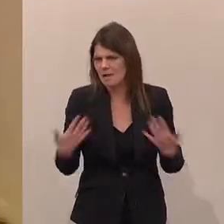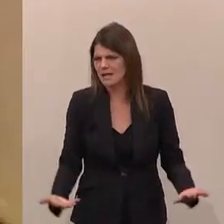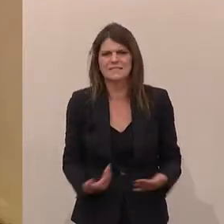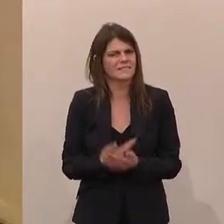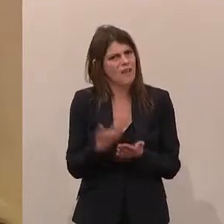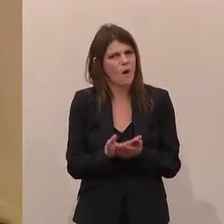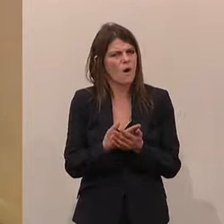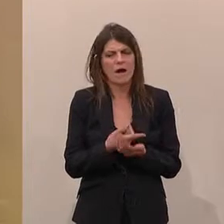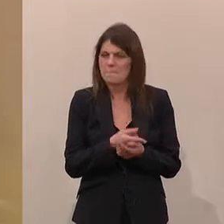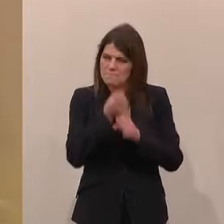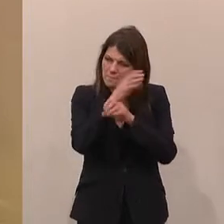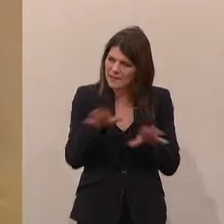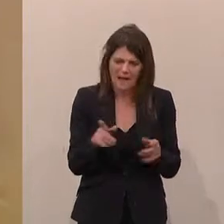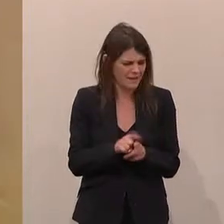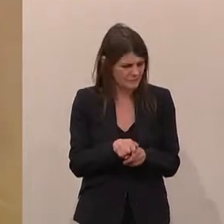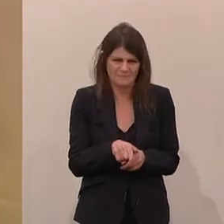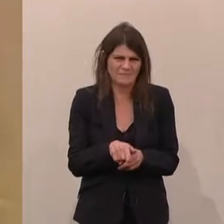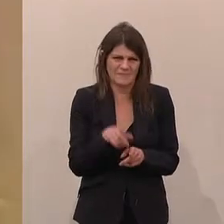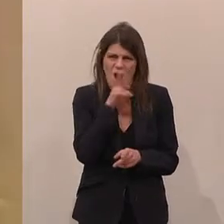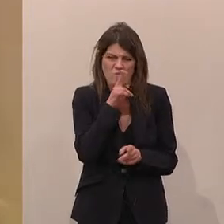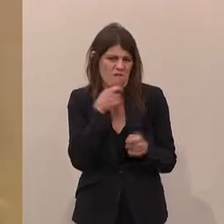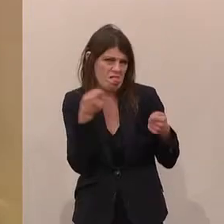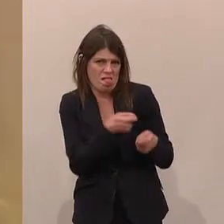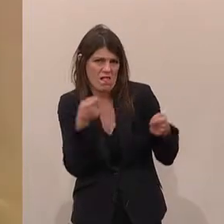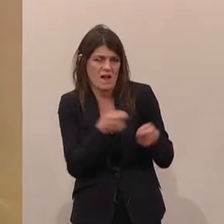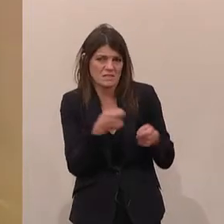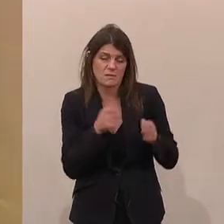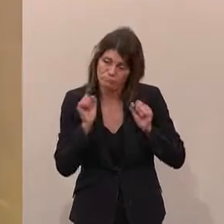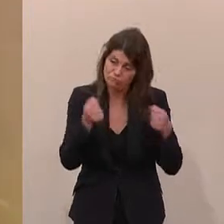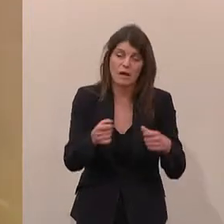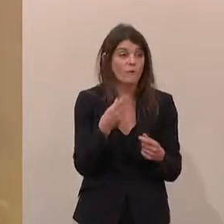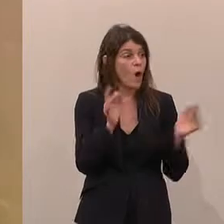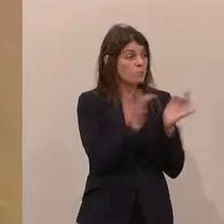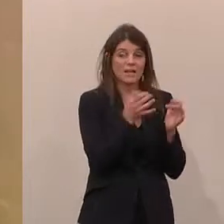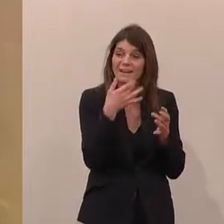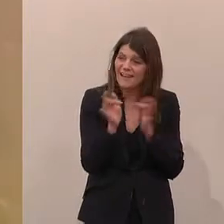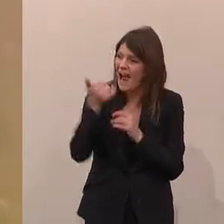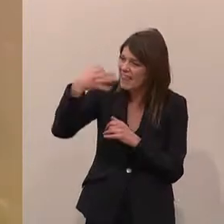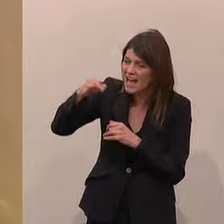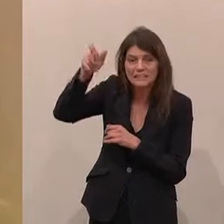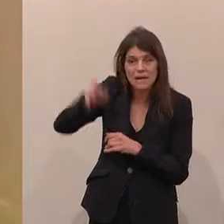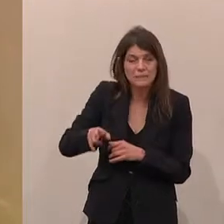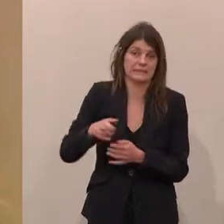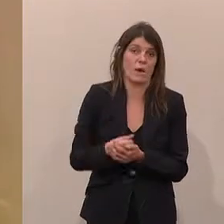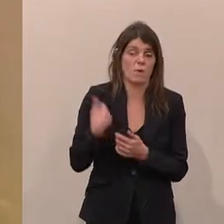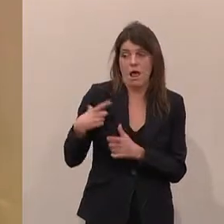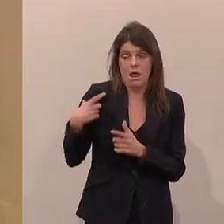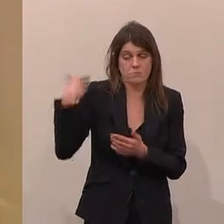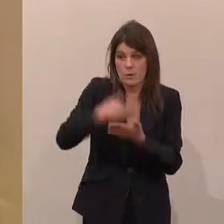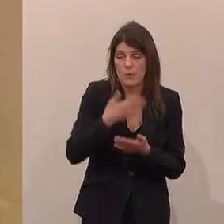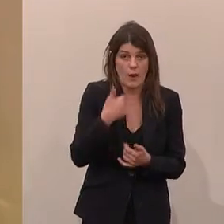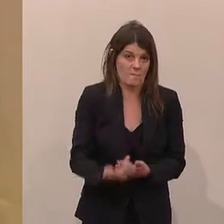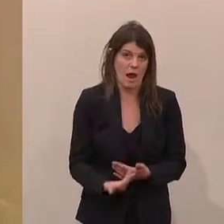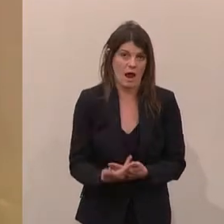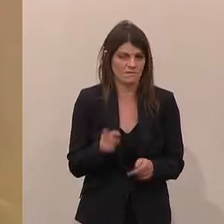große mediale und absurde Hetzkampagne der Opposition gegen eine einzelne Person erlebt wie